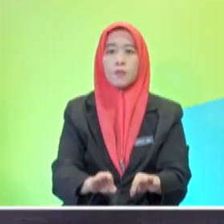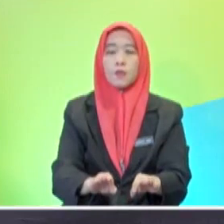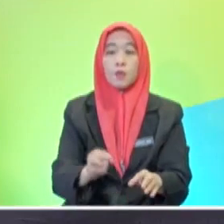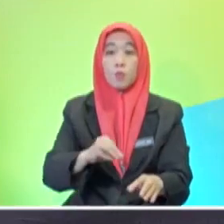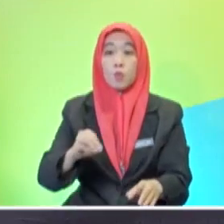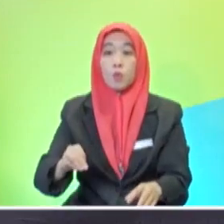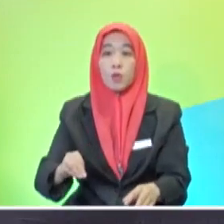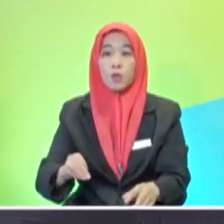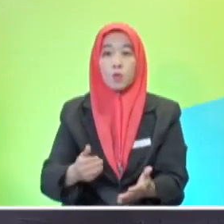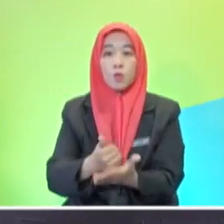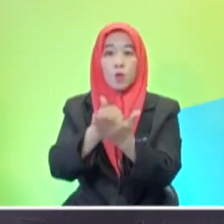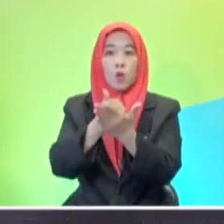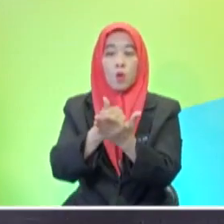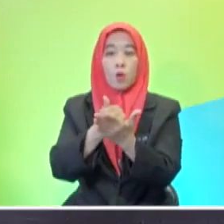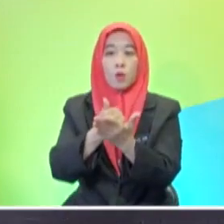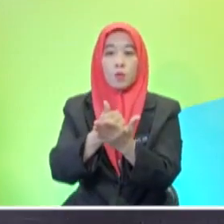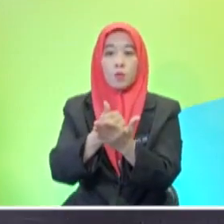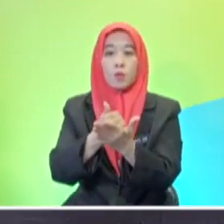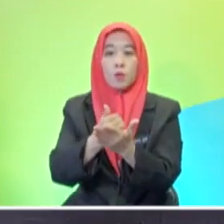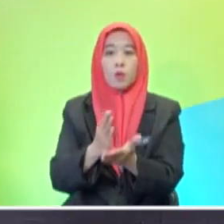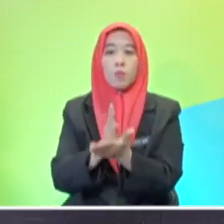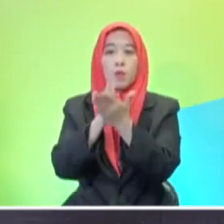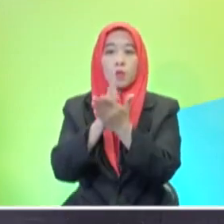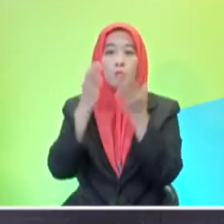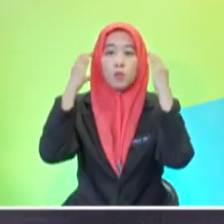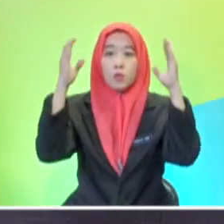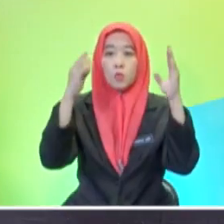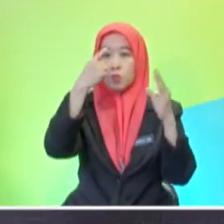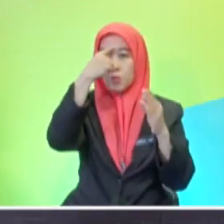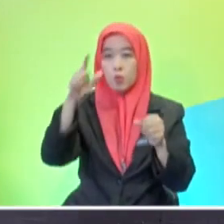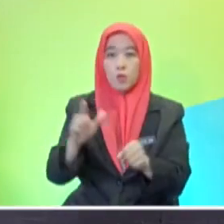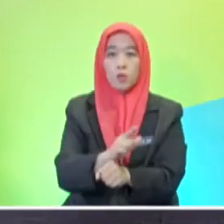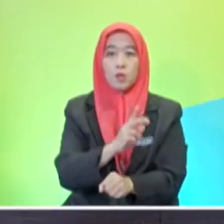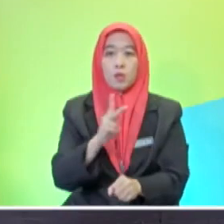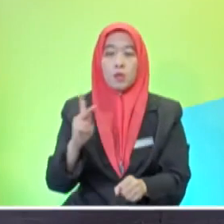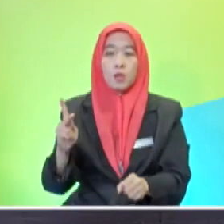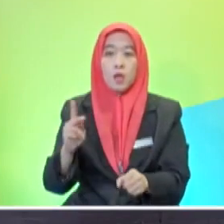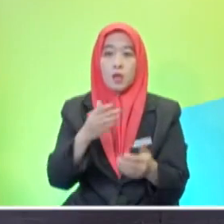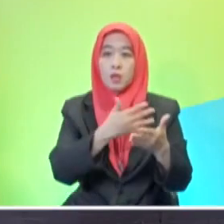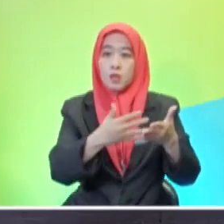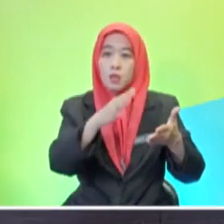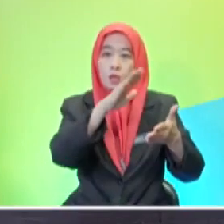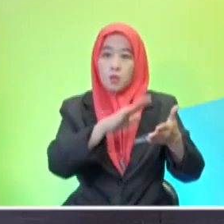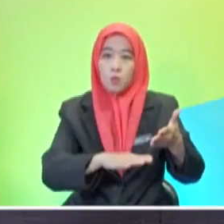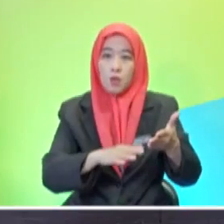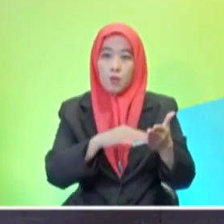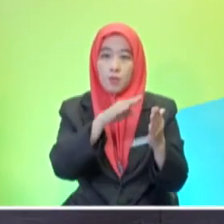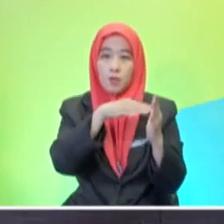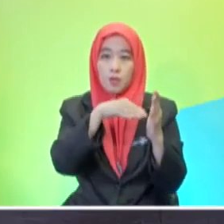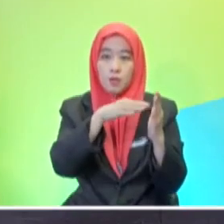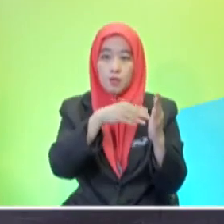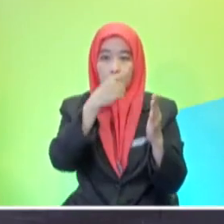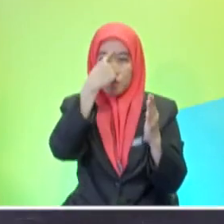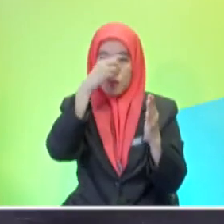tolong bantu cikgu untuk lengkapkan jadual penyiasatan keperluan nutrien kepada tumbuhan. Boleh Syafiqah? Ya,